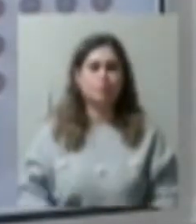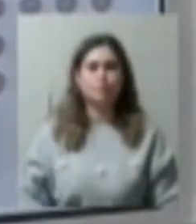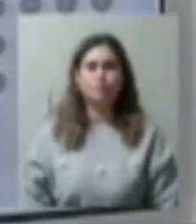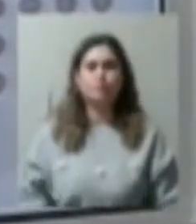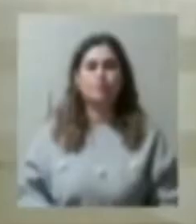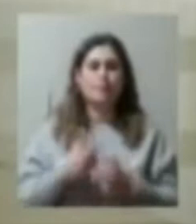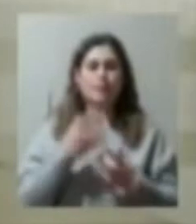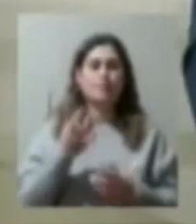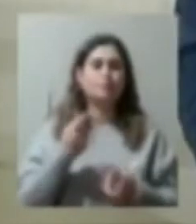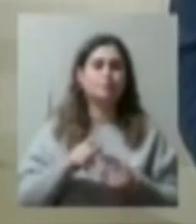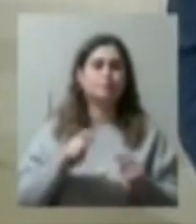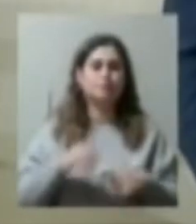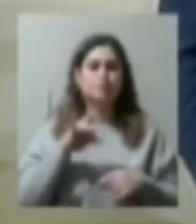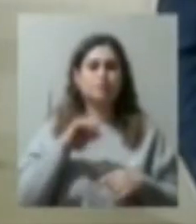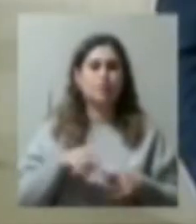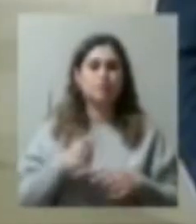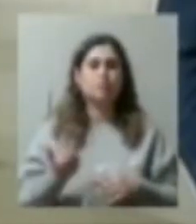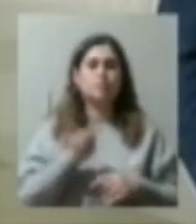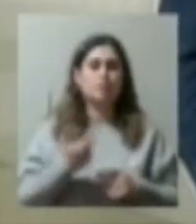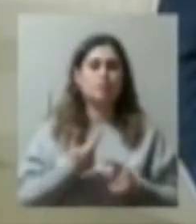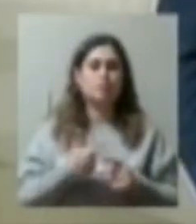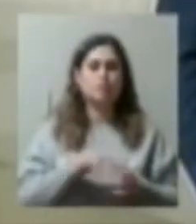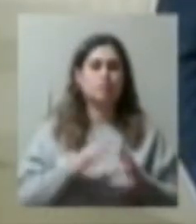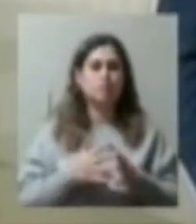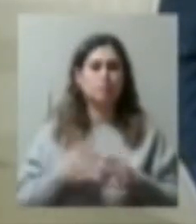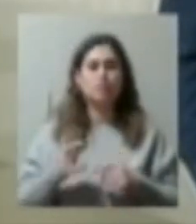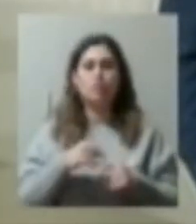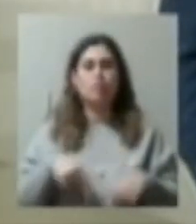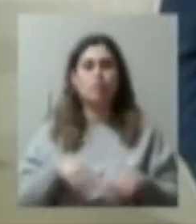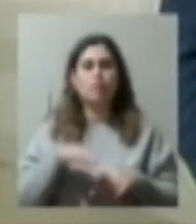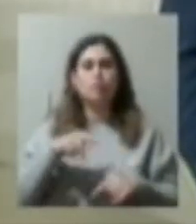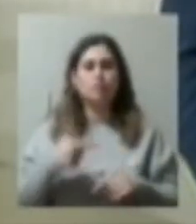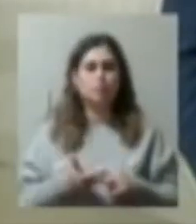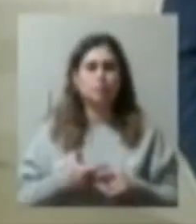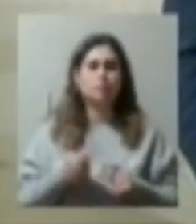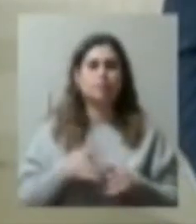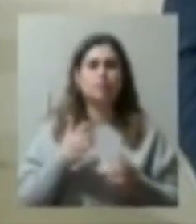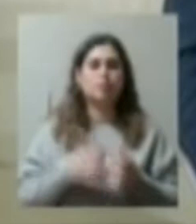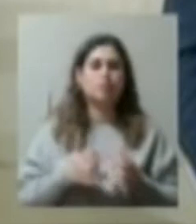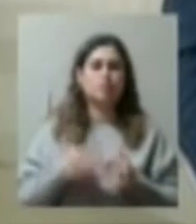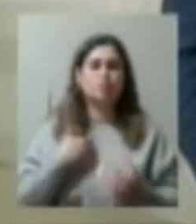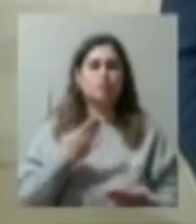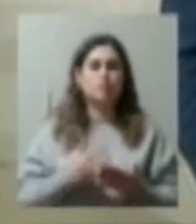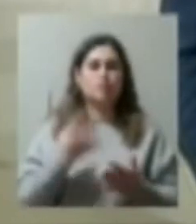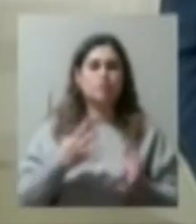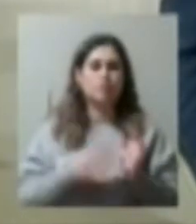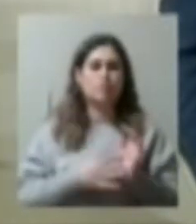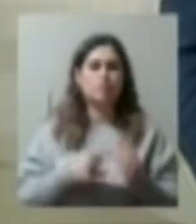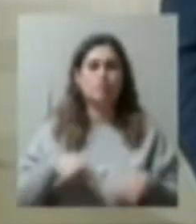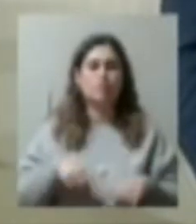стартував передача сільхозземель нашим новим об'єднаним територіальним громадам. На Херсонщині ми маємо 49 об'єднаних